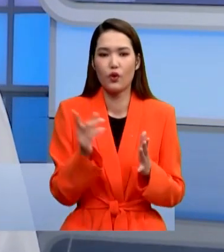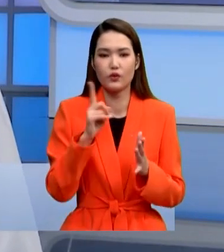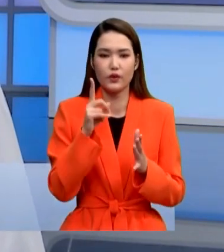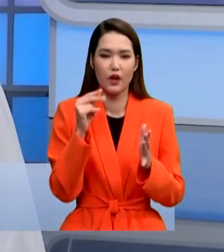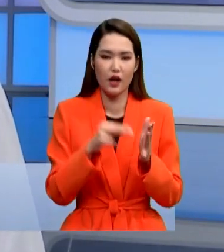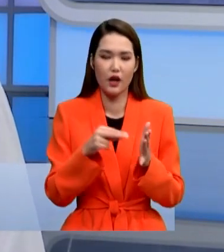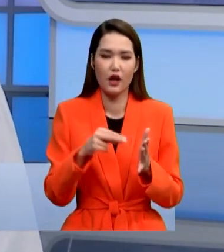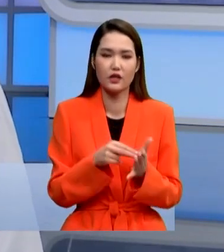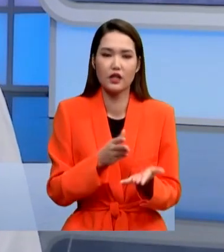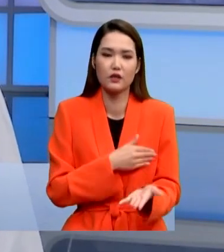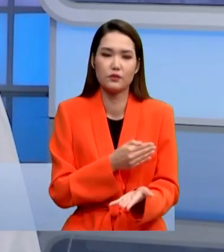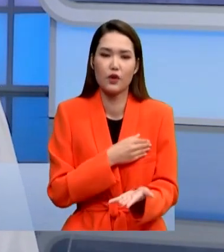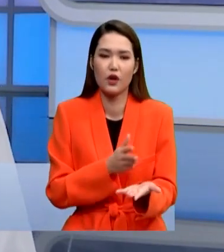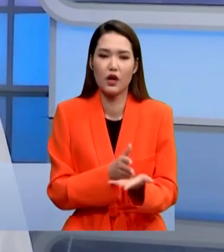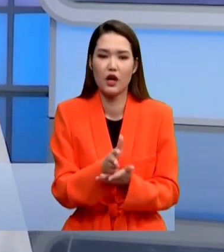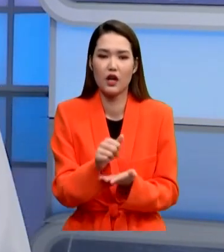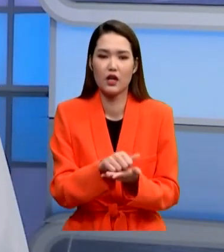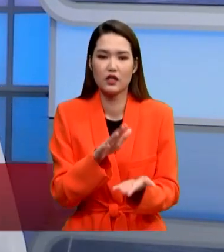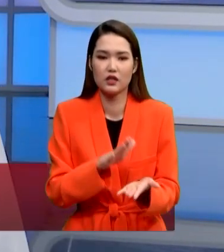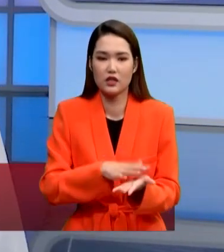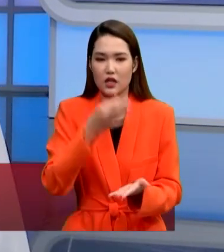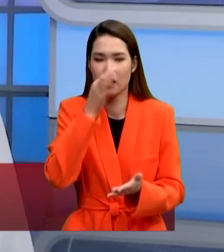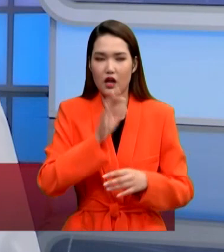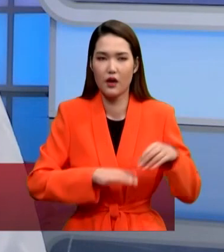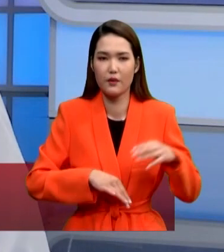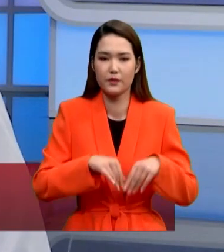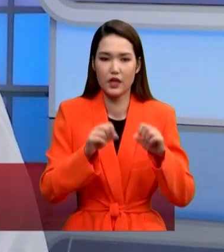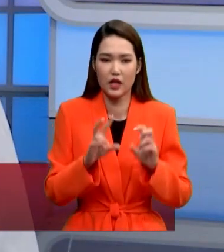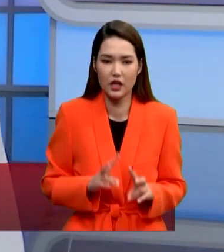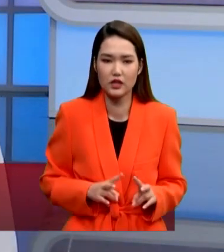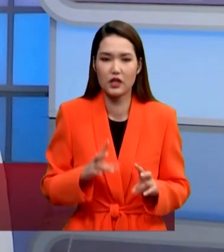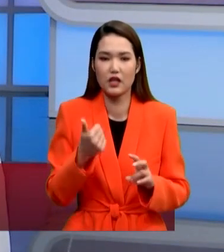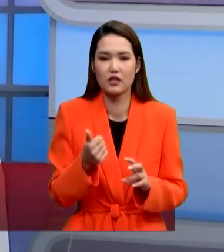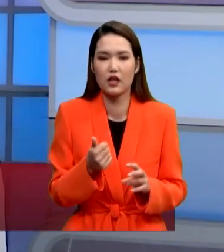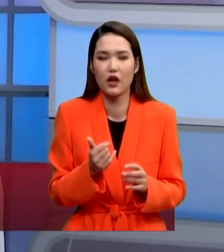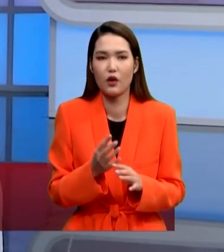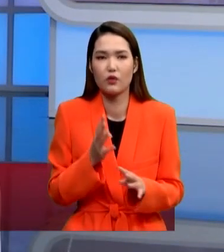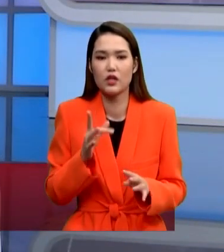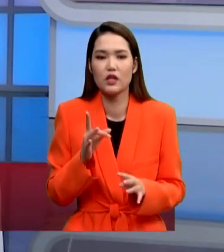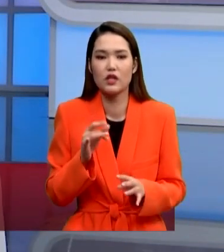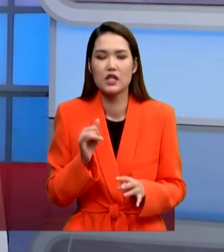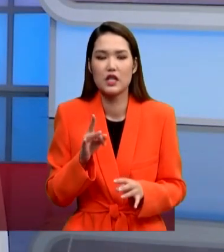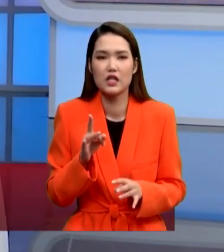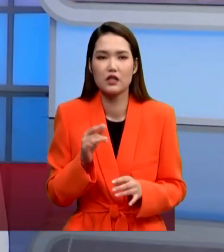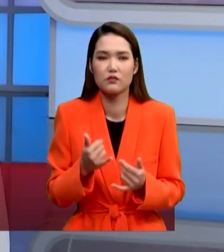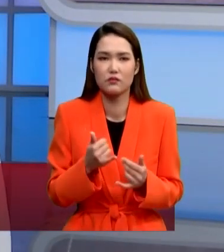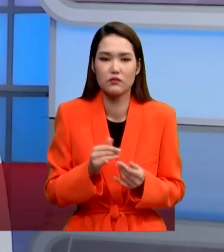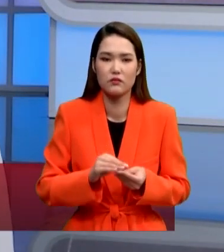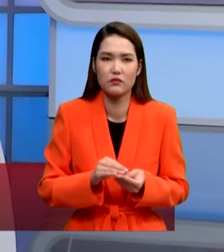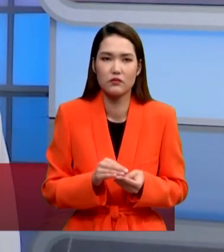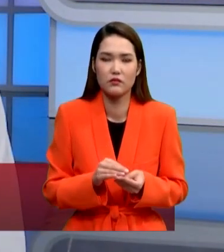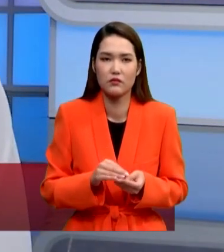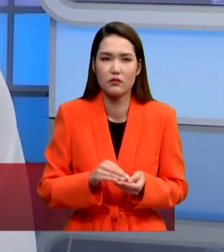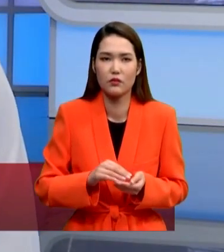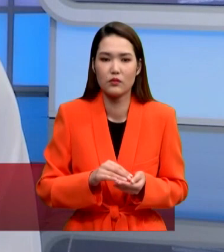могут записываться к своему профильному специалисту все пациенты, состоящие на динамическом наблюдении. Но в